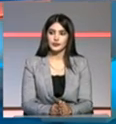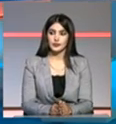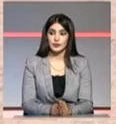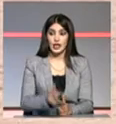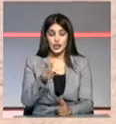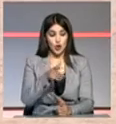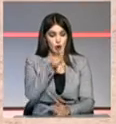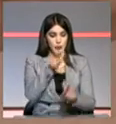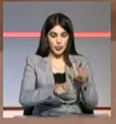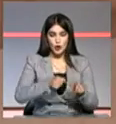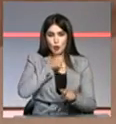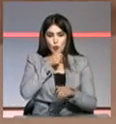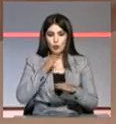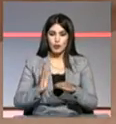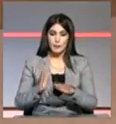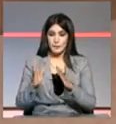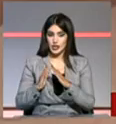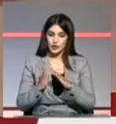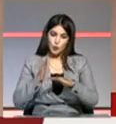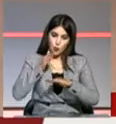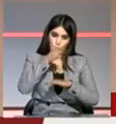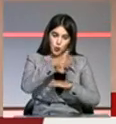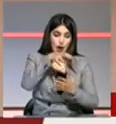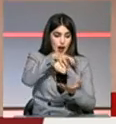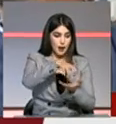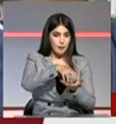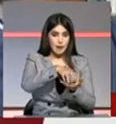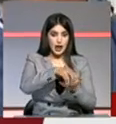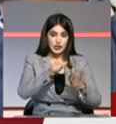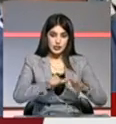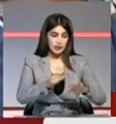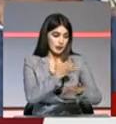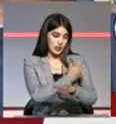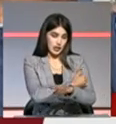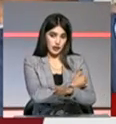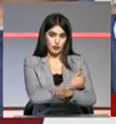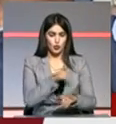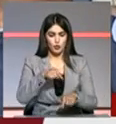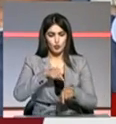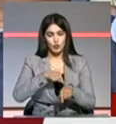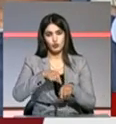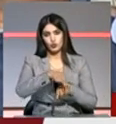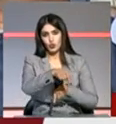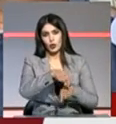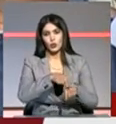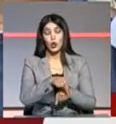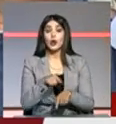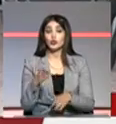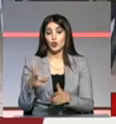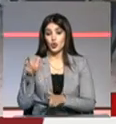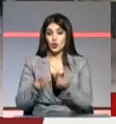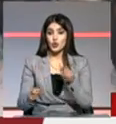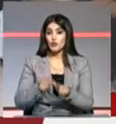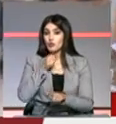من الوصول إلى مركز التلقيح وإلى غاية تلقي جرعة اللقاح المضاد لفيروس كورونا، مدة زمنية تتطلب من